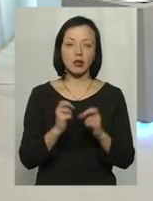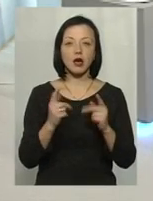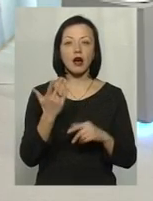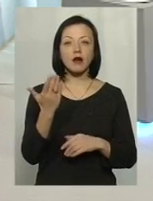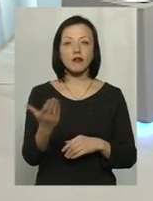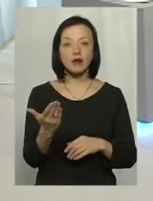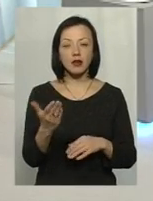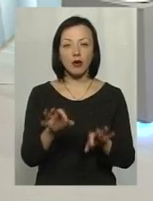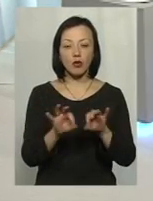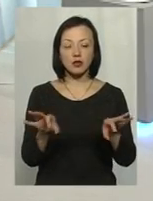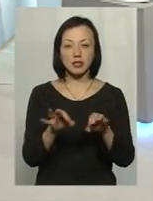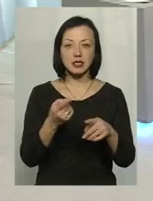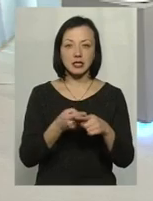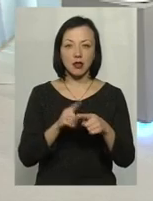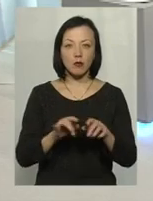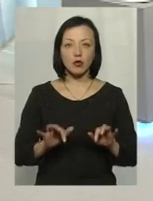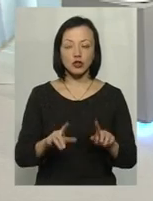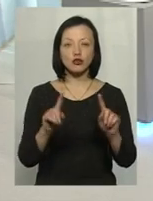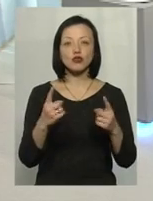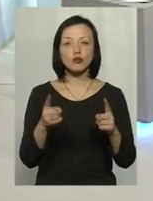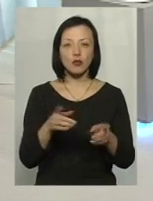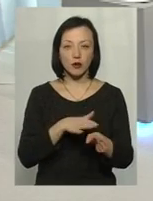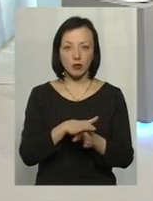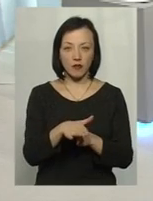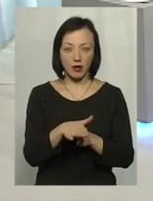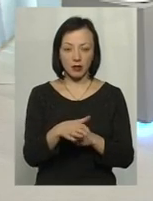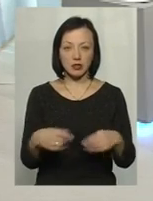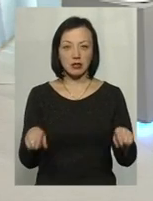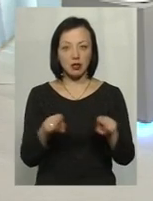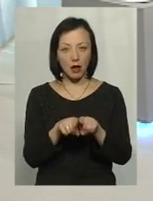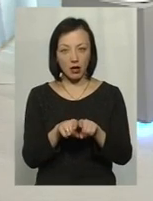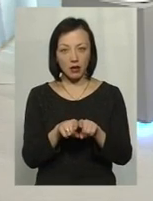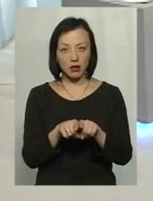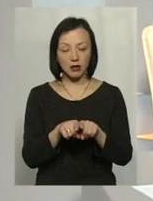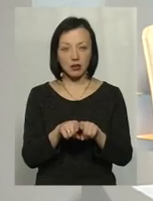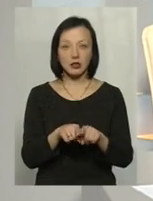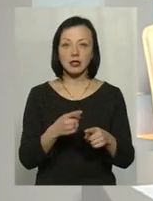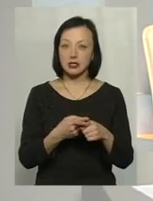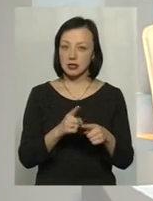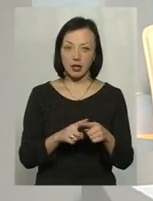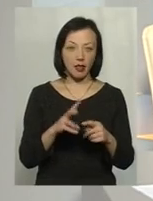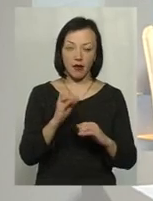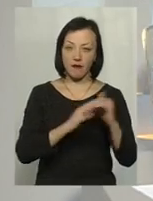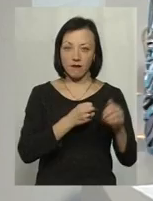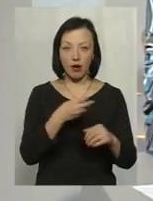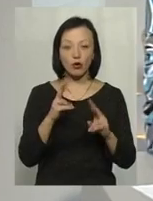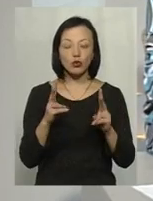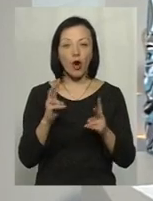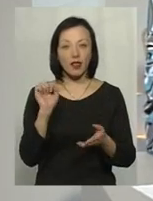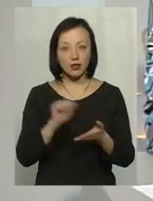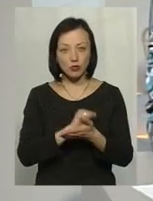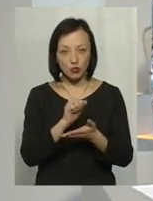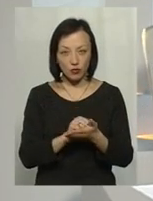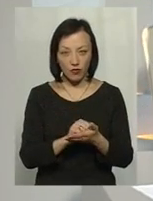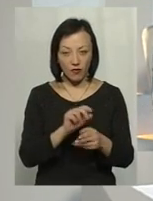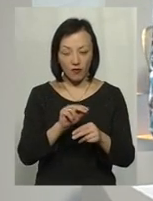ви охарактеризували б цей процес? Чому відбувалося саме так? Це не фахові ті, хто перетестовував,